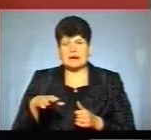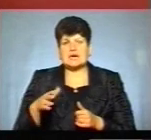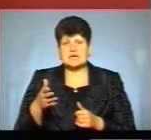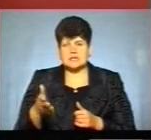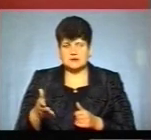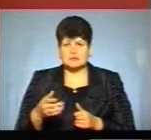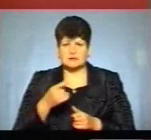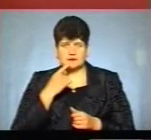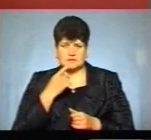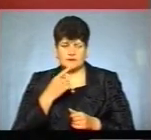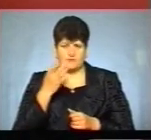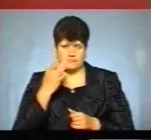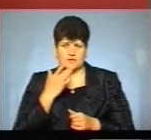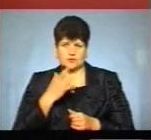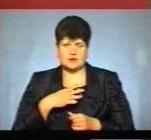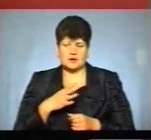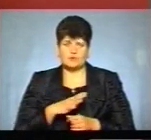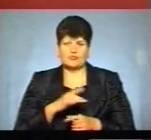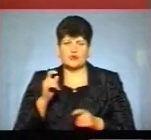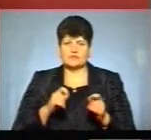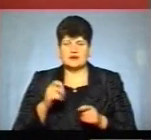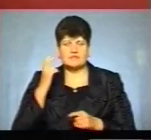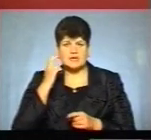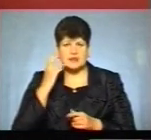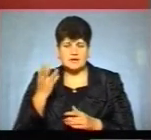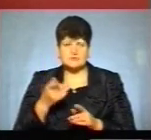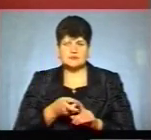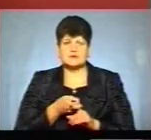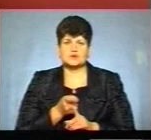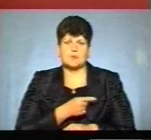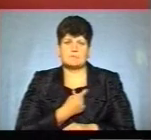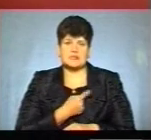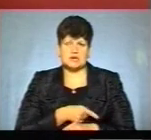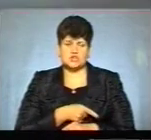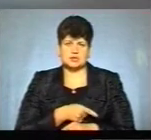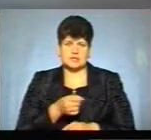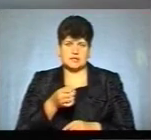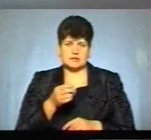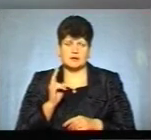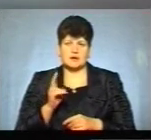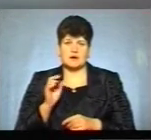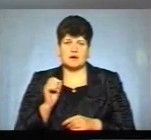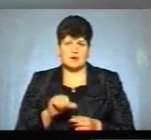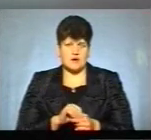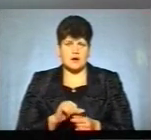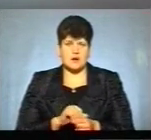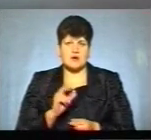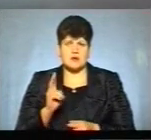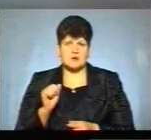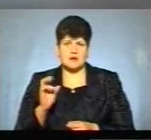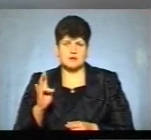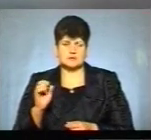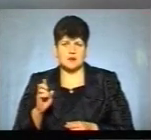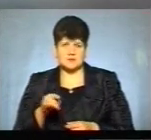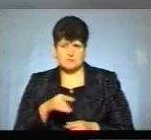Нещодавно, влітку я перебував на конференції в Києві стосовно медичного канабісу. І наскільки я згадую, там